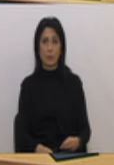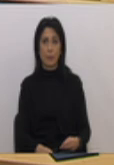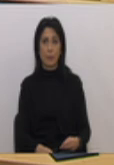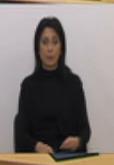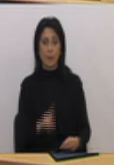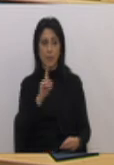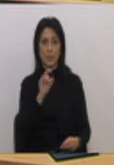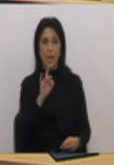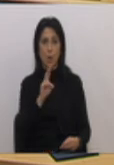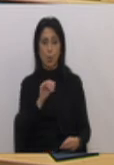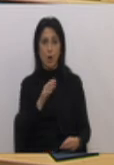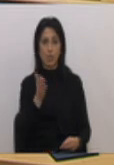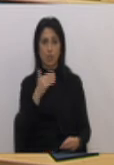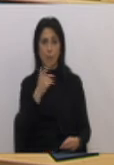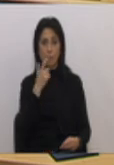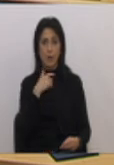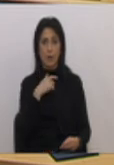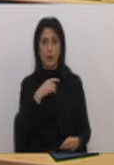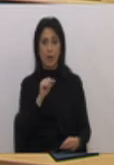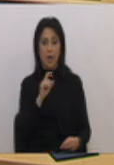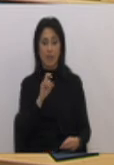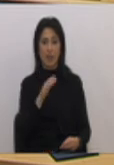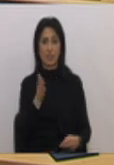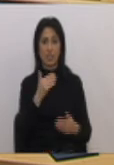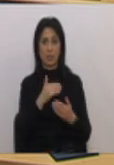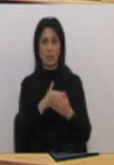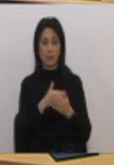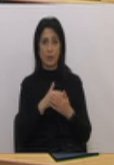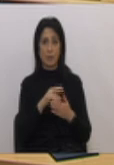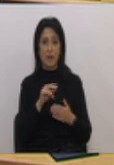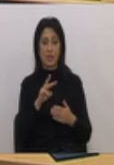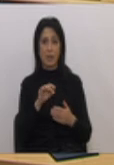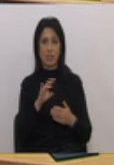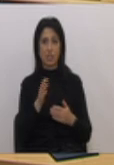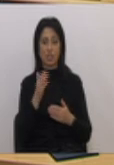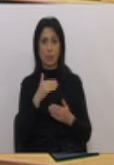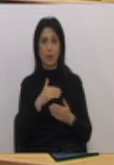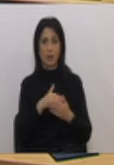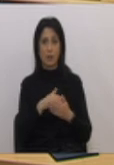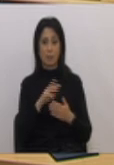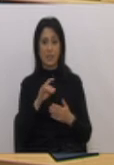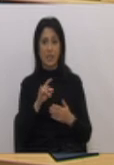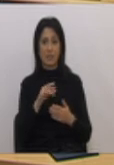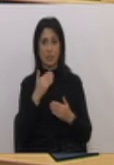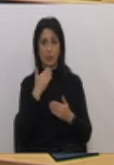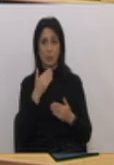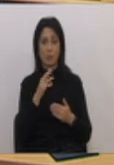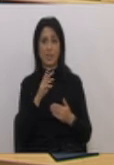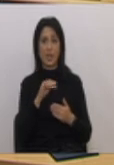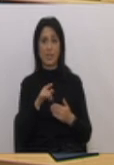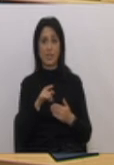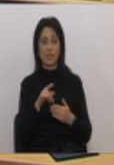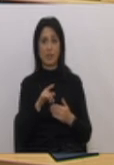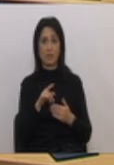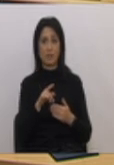Batoni reclizar cu a, şemdek batoni armazăcule de ani, şemdek batoni pata manșgalăze, şemdek mamu cam din alăze, batoni mamu cam din alăze